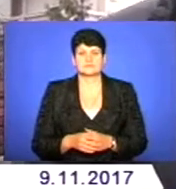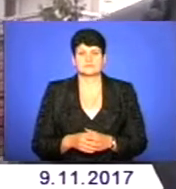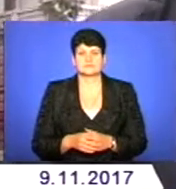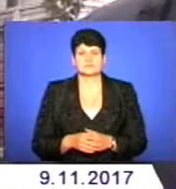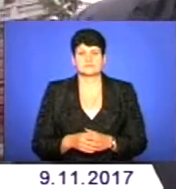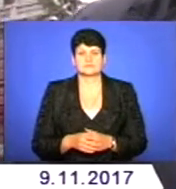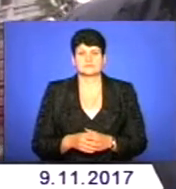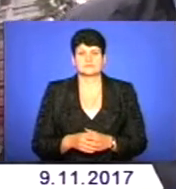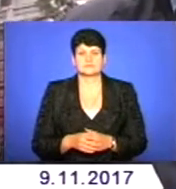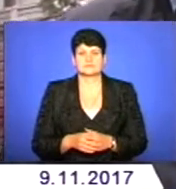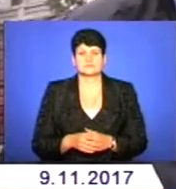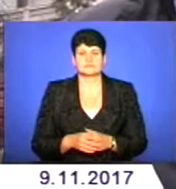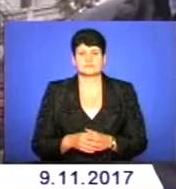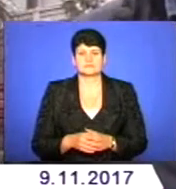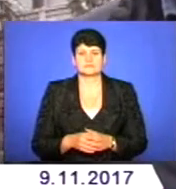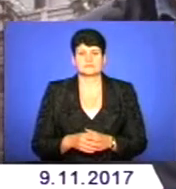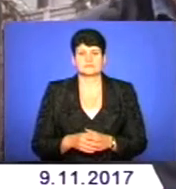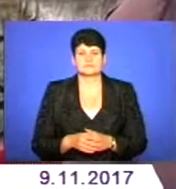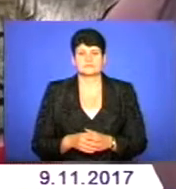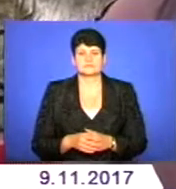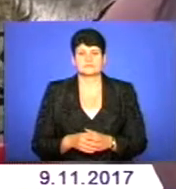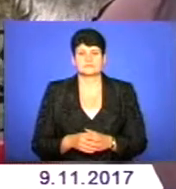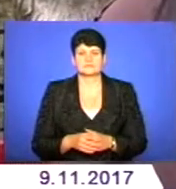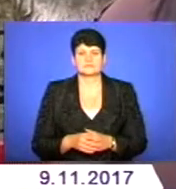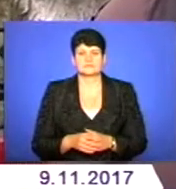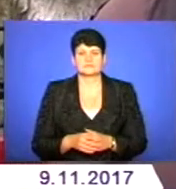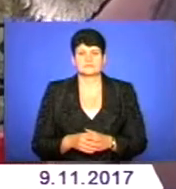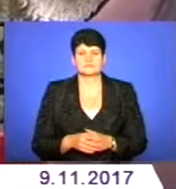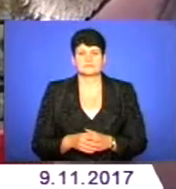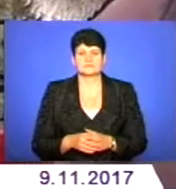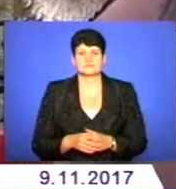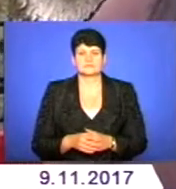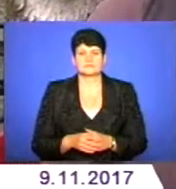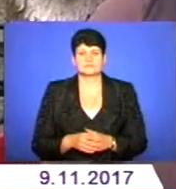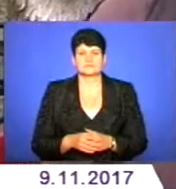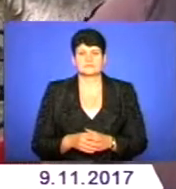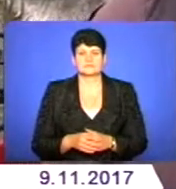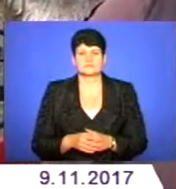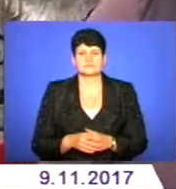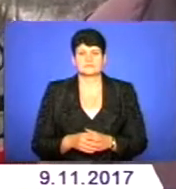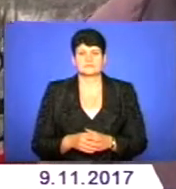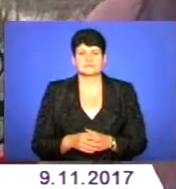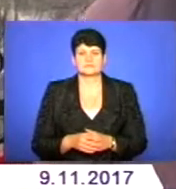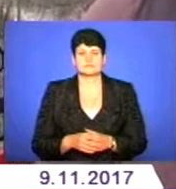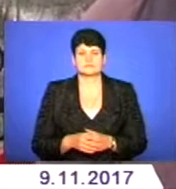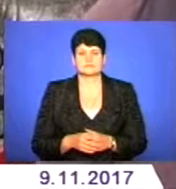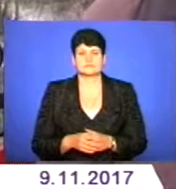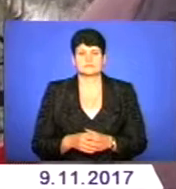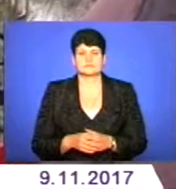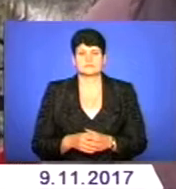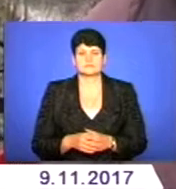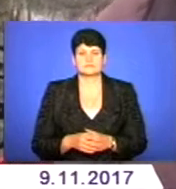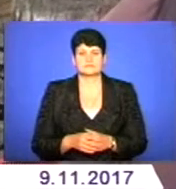багато років з тим всім. А так ні, не звертався. В нашому будинку приїжджають. А за те там, ну, знаєш,